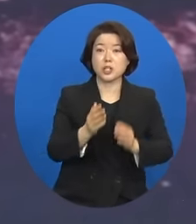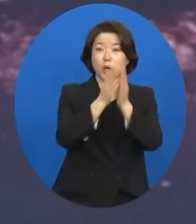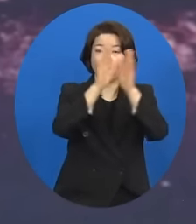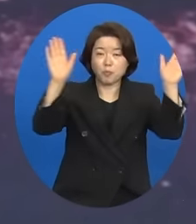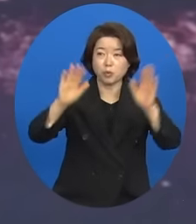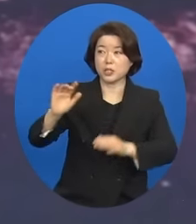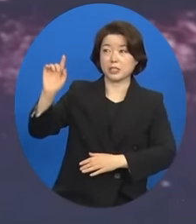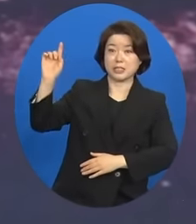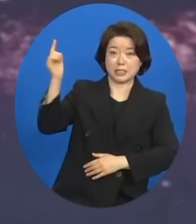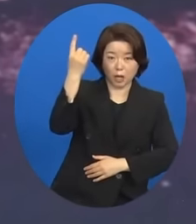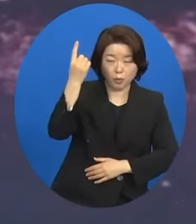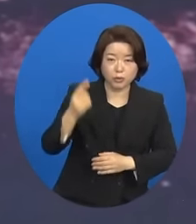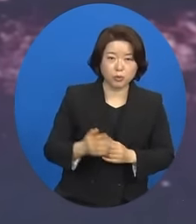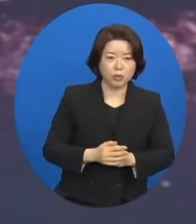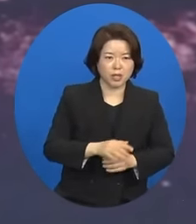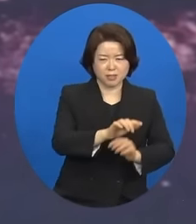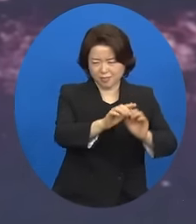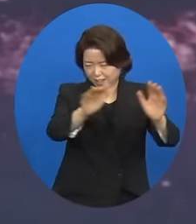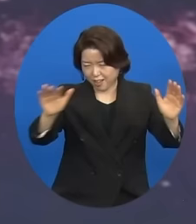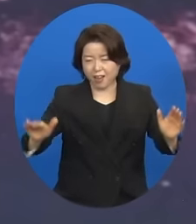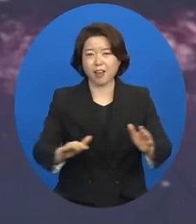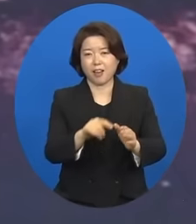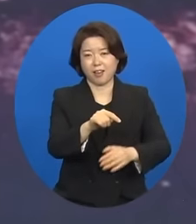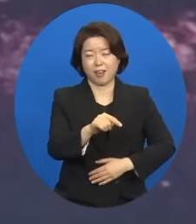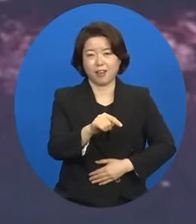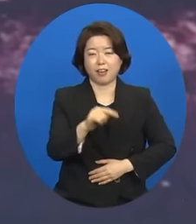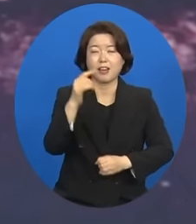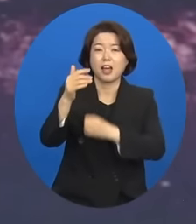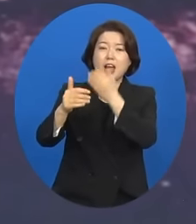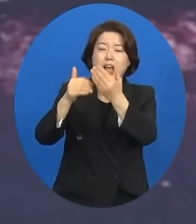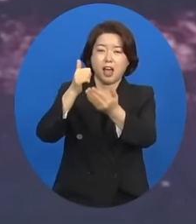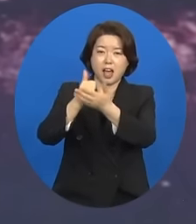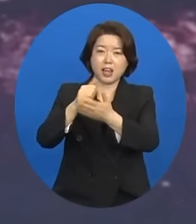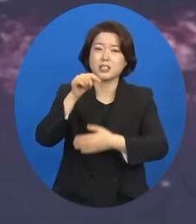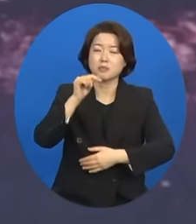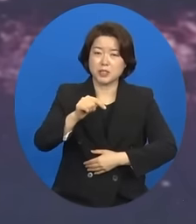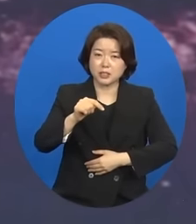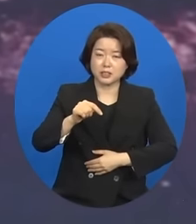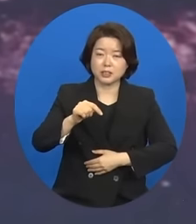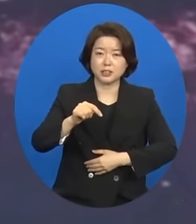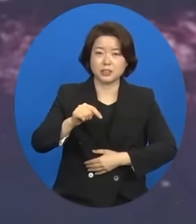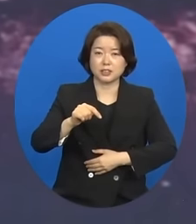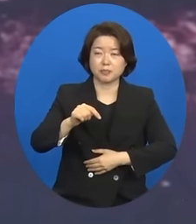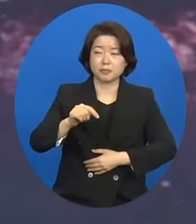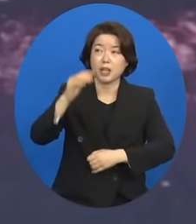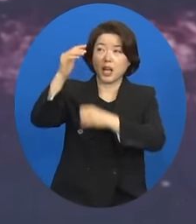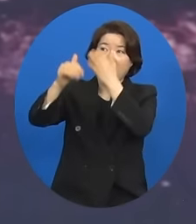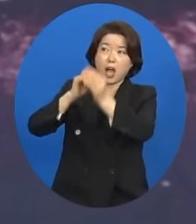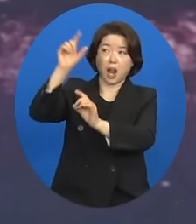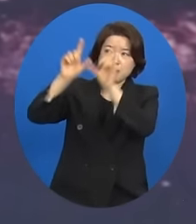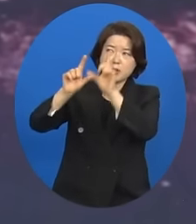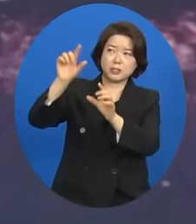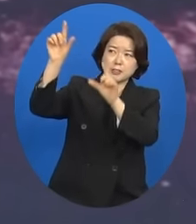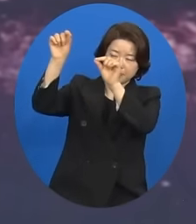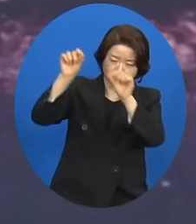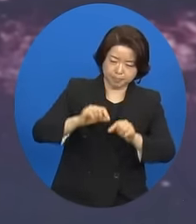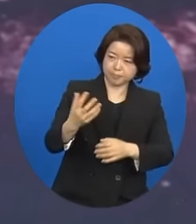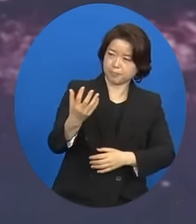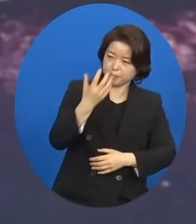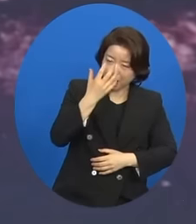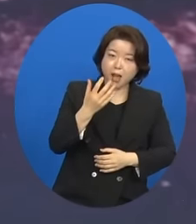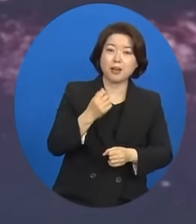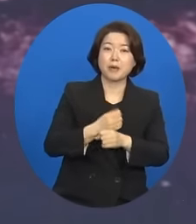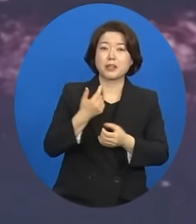다도 어느 할 것 없이 하나님께서 그 그들을 다 하나님의 형상을 닮아가기 위하여서